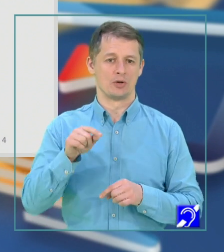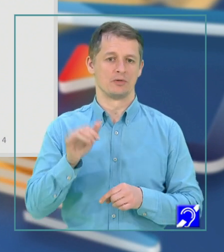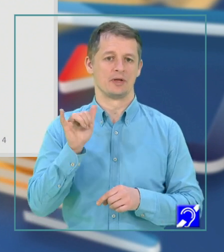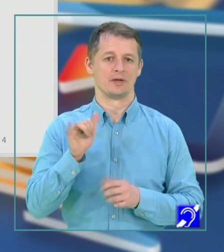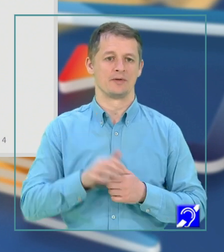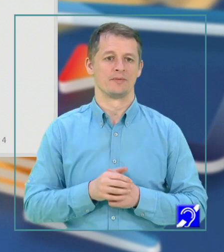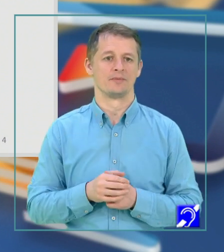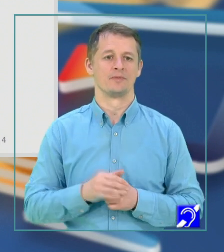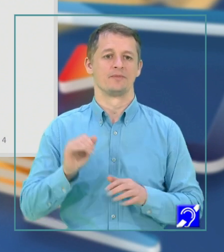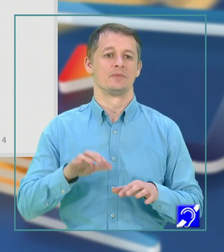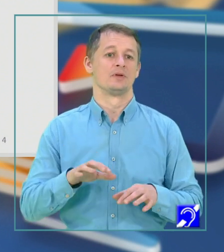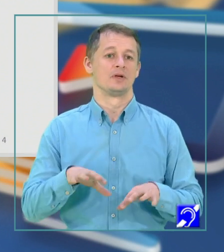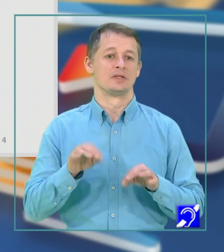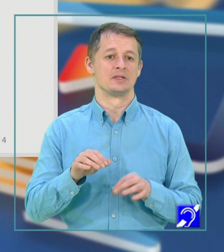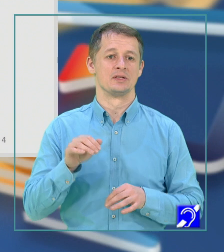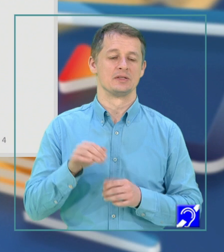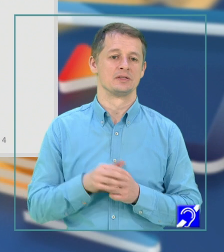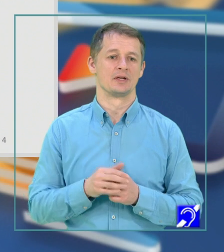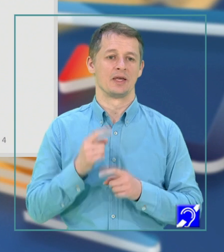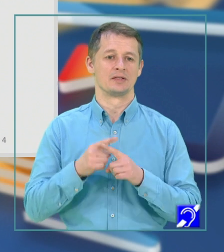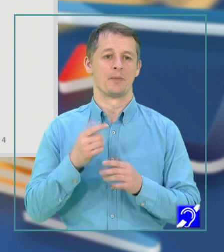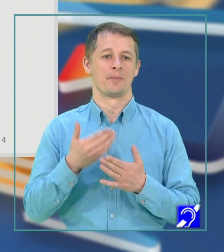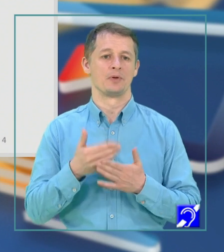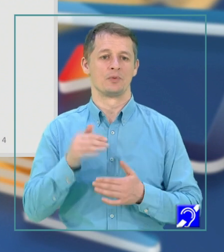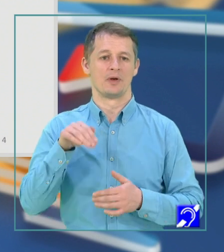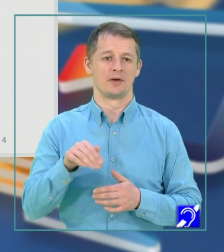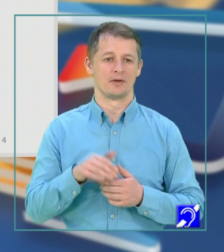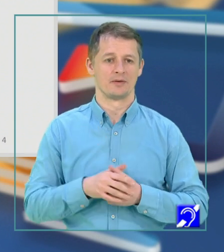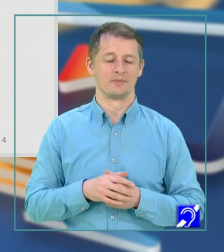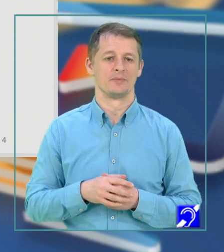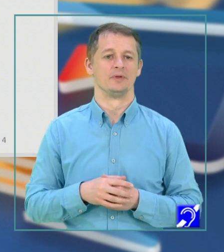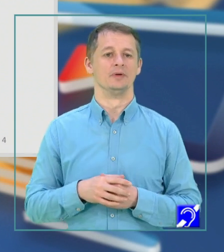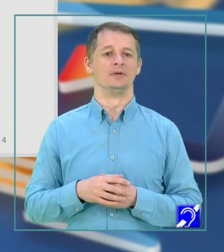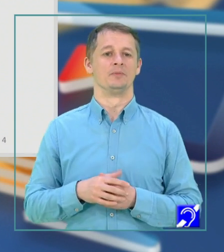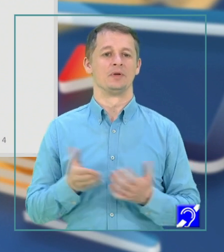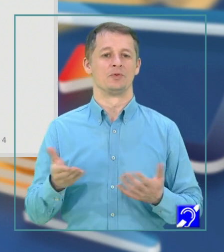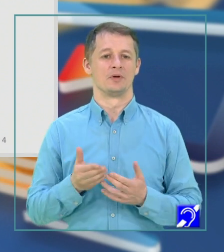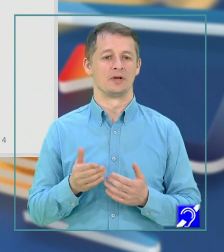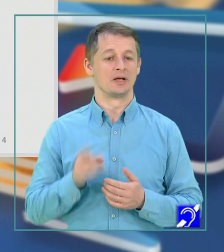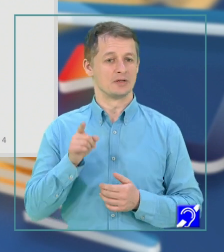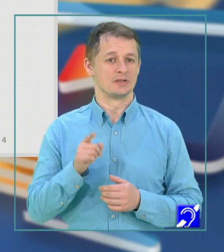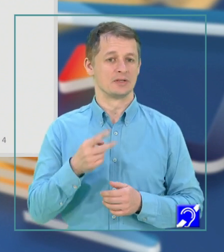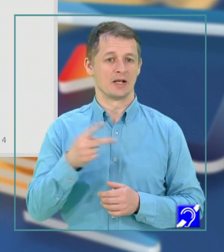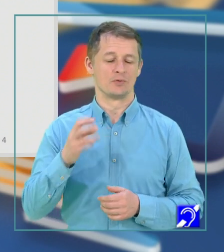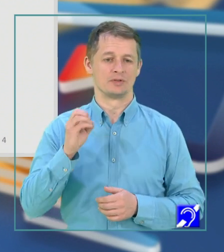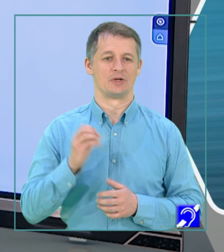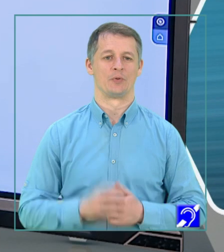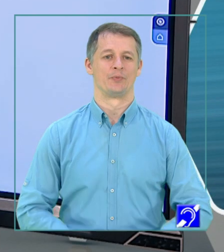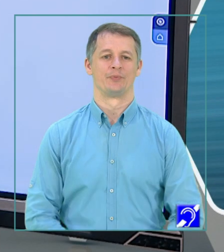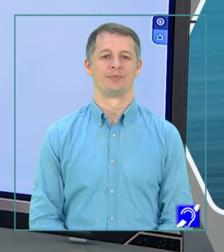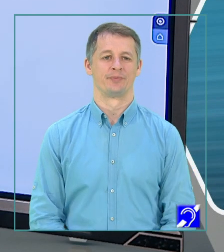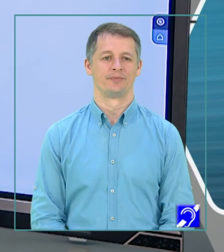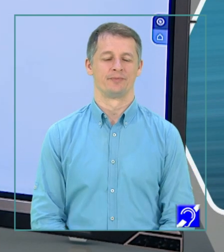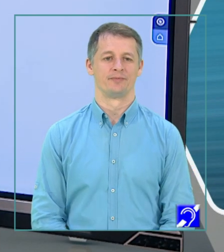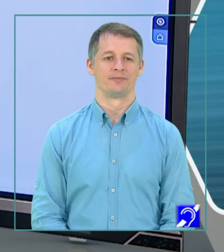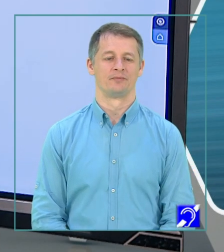x element în m pentru care x compus cu x de 11 ori x este egal cu 0.